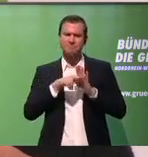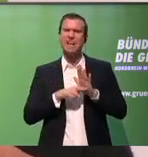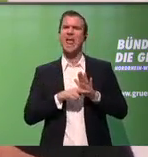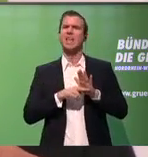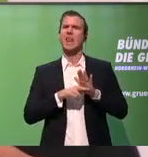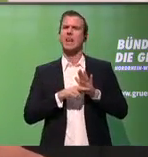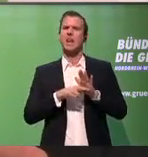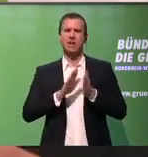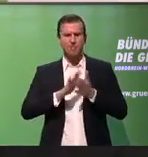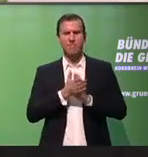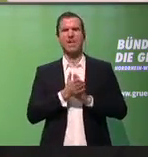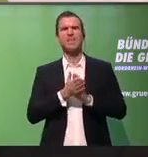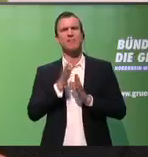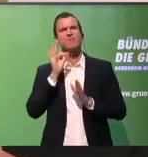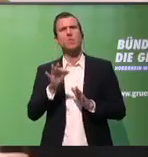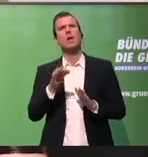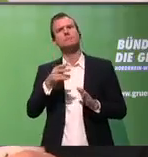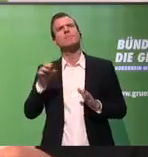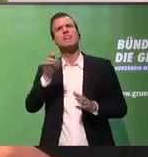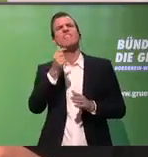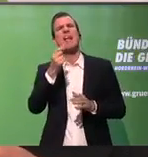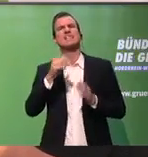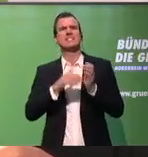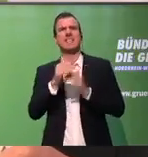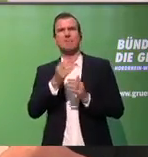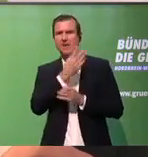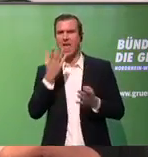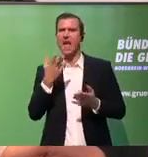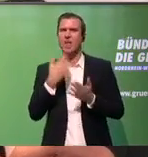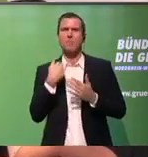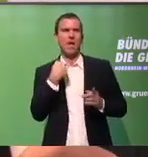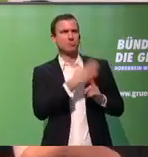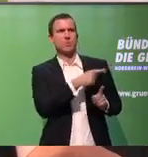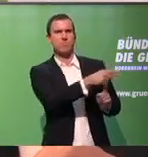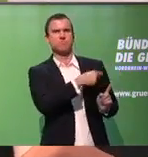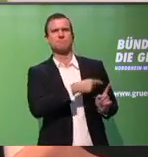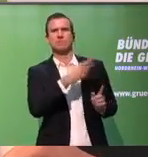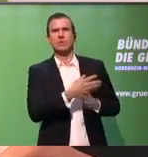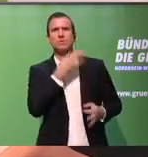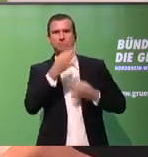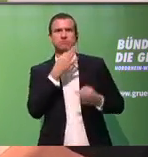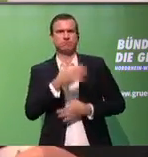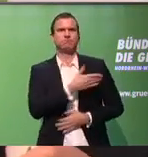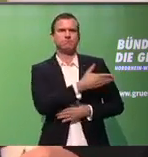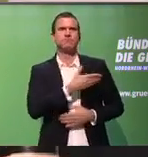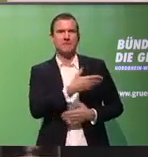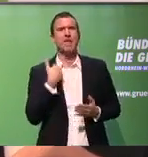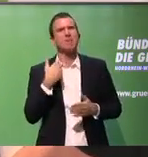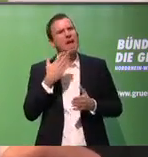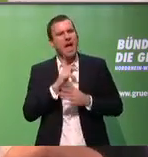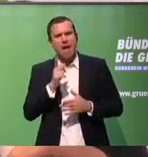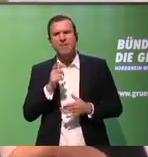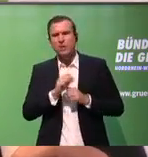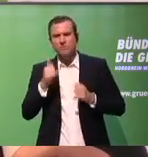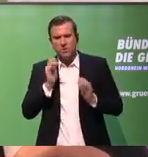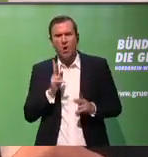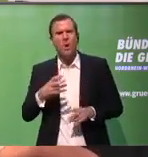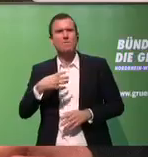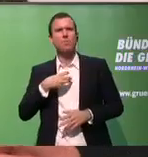Finanzsystem. Sven und die anderen in der europäischen Gruppe haben sich hier sehr eingebracht, aber wir haben da im Moment eben das Problem mit der